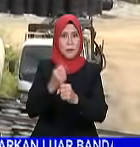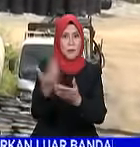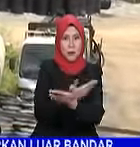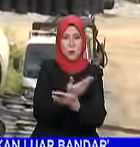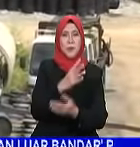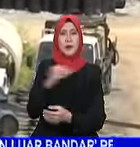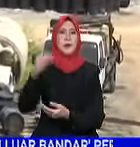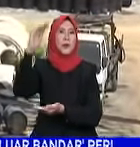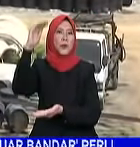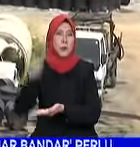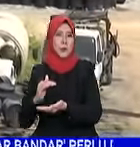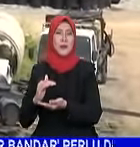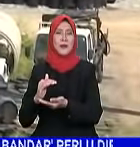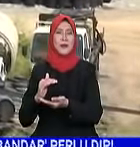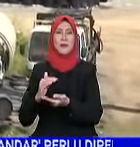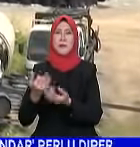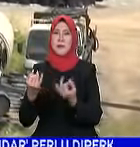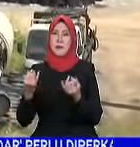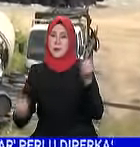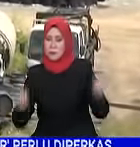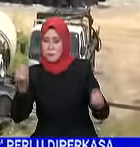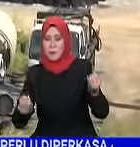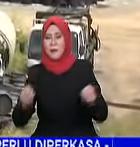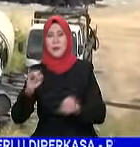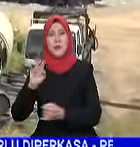mengurangkan ketidakseimbangan antara wilayah.